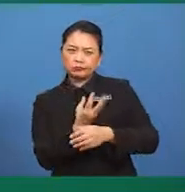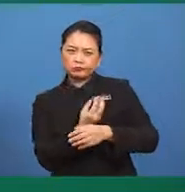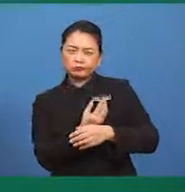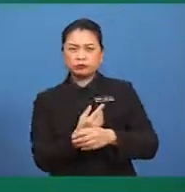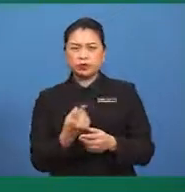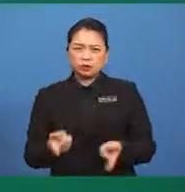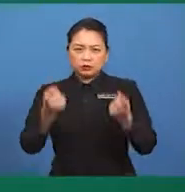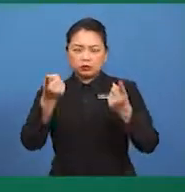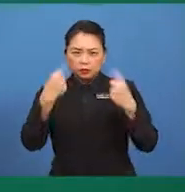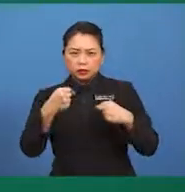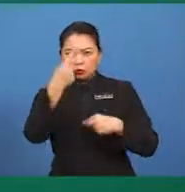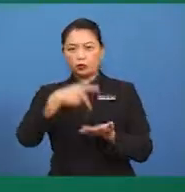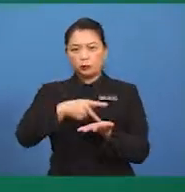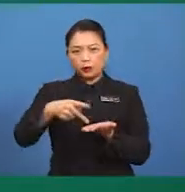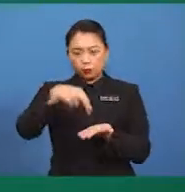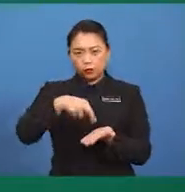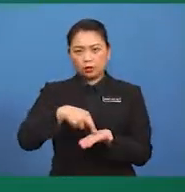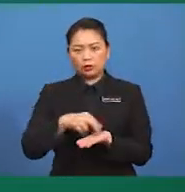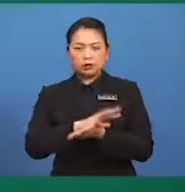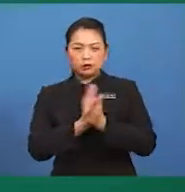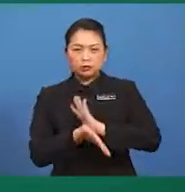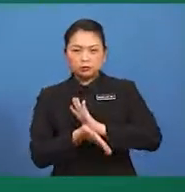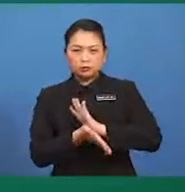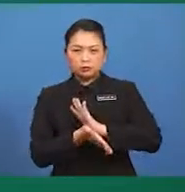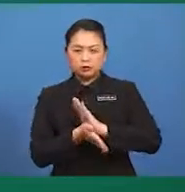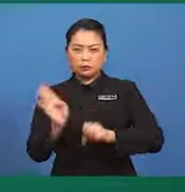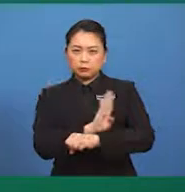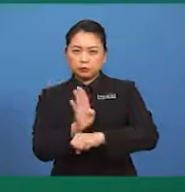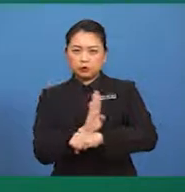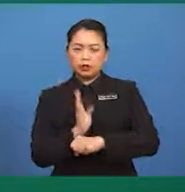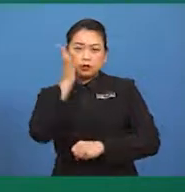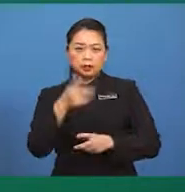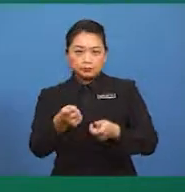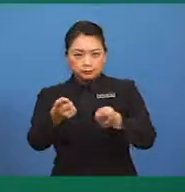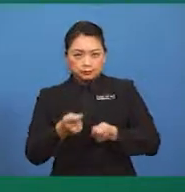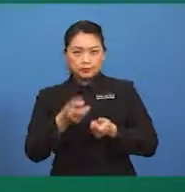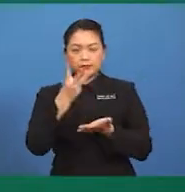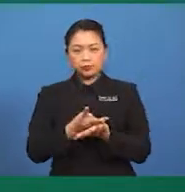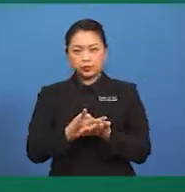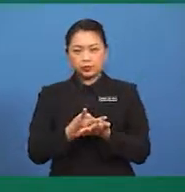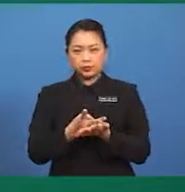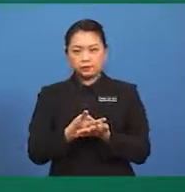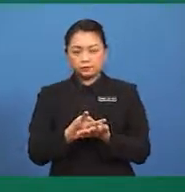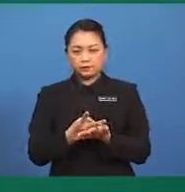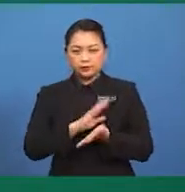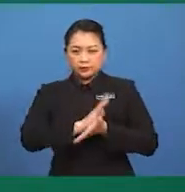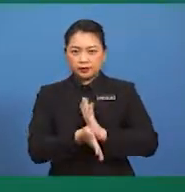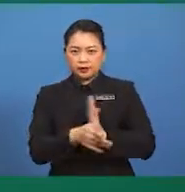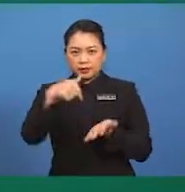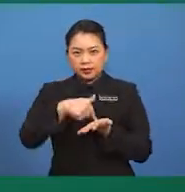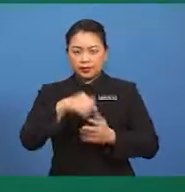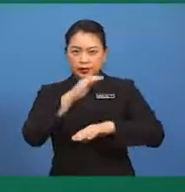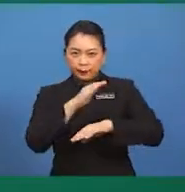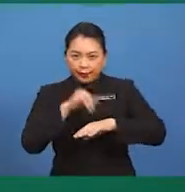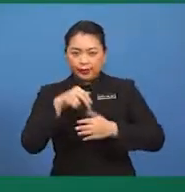muncul kembali untuk membayar hutangnya. Jadi perniagaan akan terima duit tersebut. Inilah yang dikatakan hutang